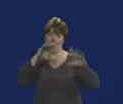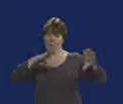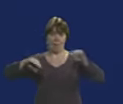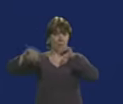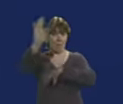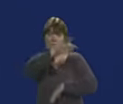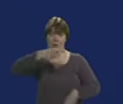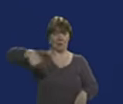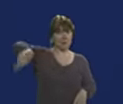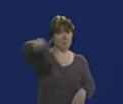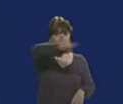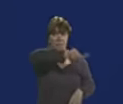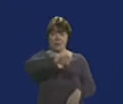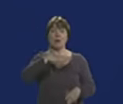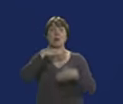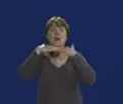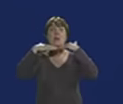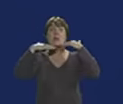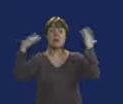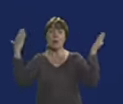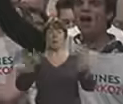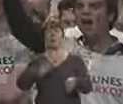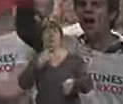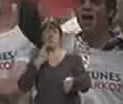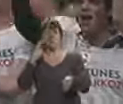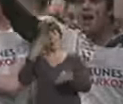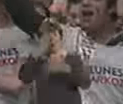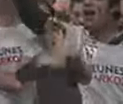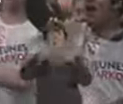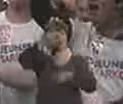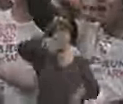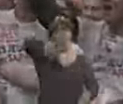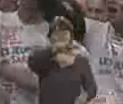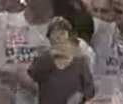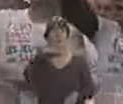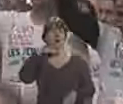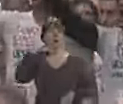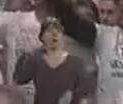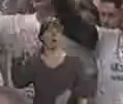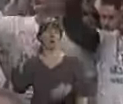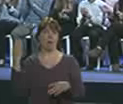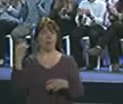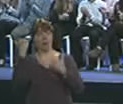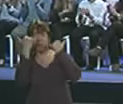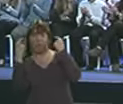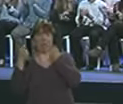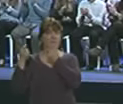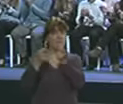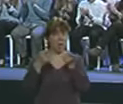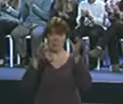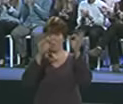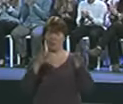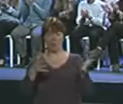de France en a plus qu'assez qu'on parle en son nom, qu'on défende des idées qui ne sont pas les